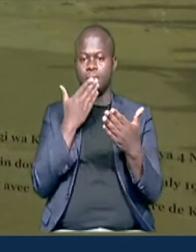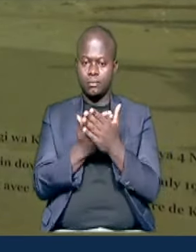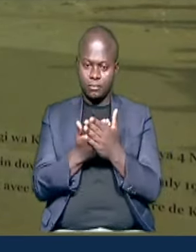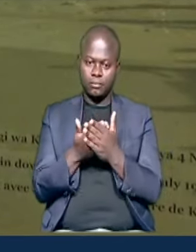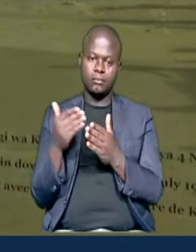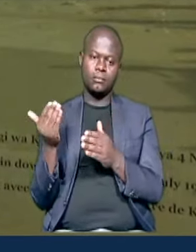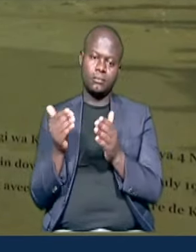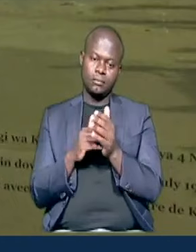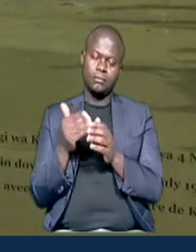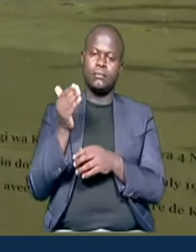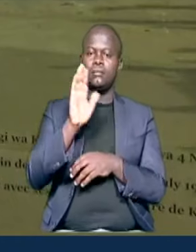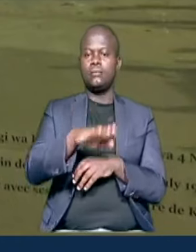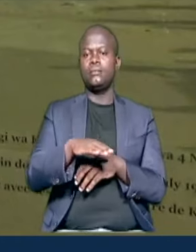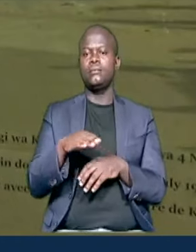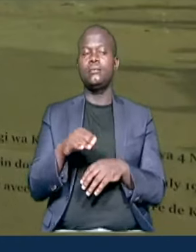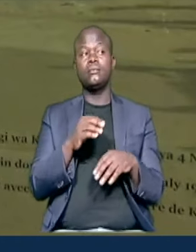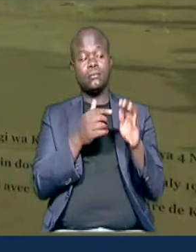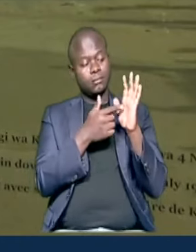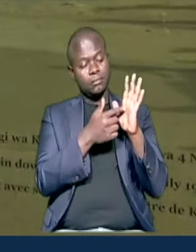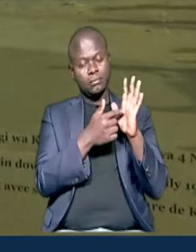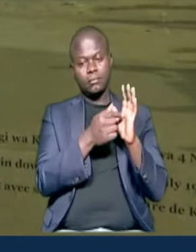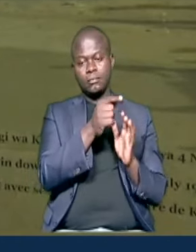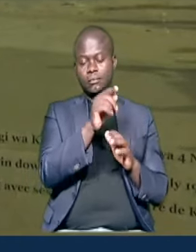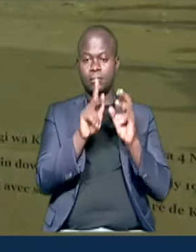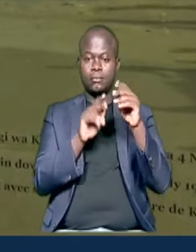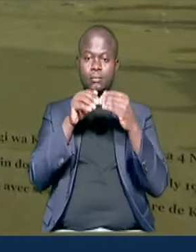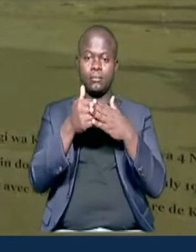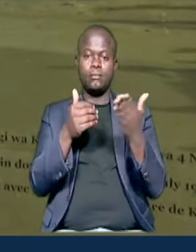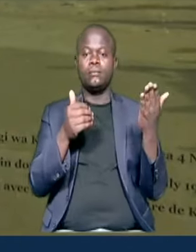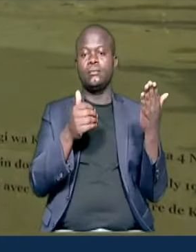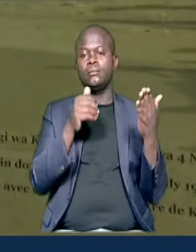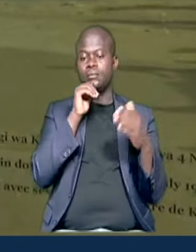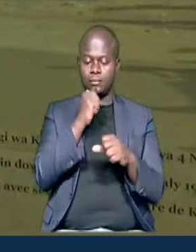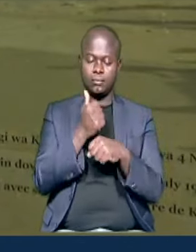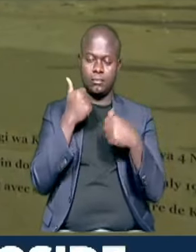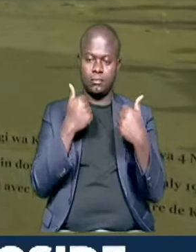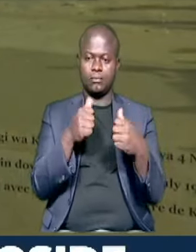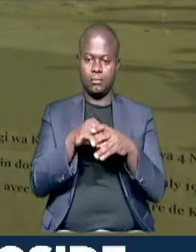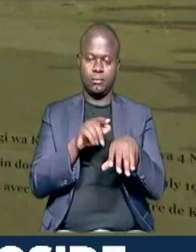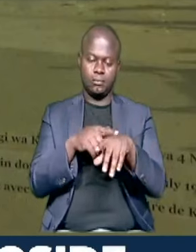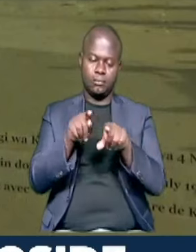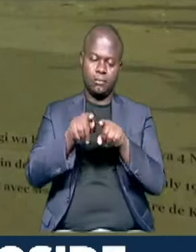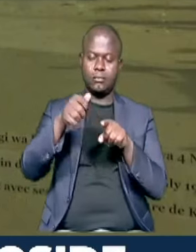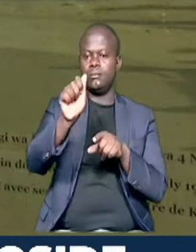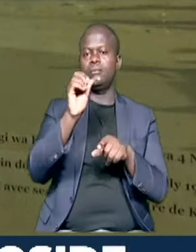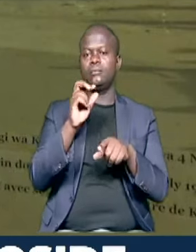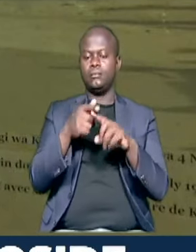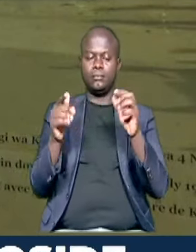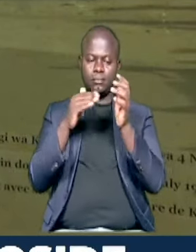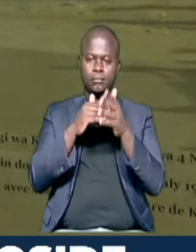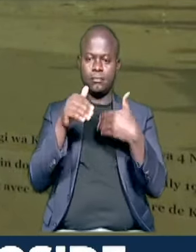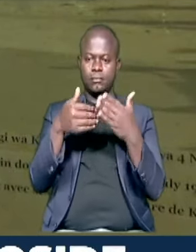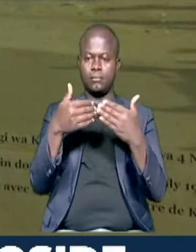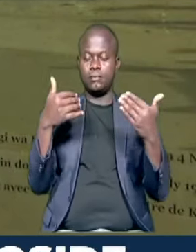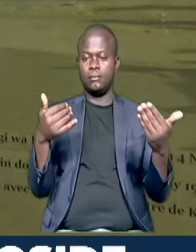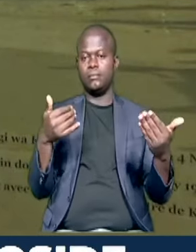ugarura ikinyuranyo cyo kugayana babandi baba babaye ibigwari mu bihe nk'ibyo ngibyo, cyangwa n'ubu ngubu